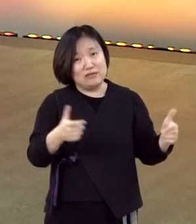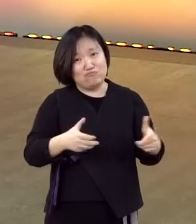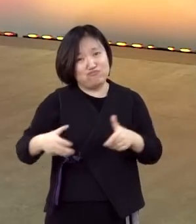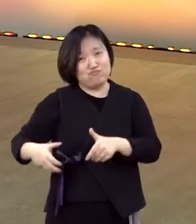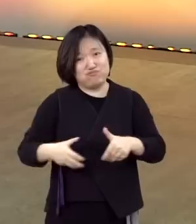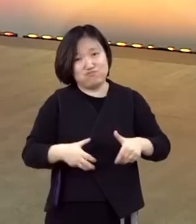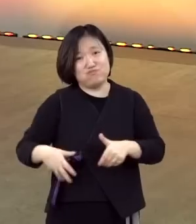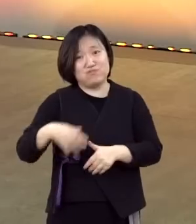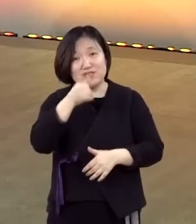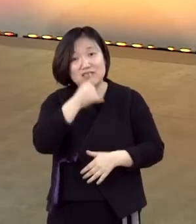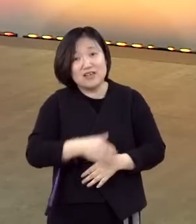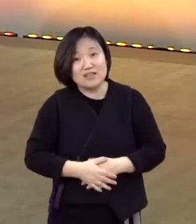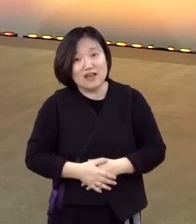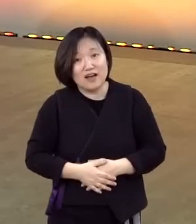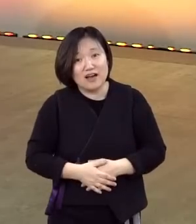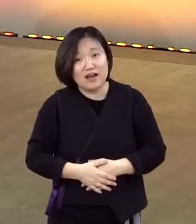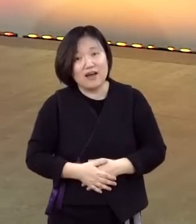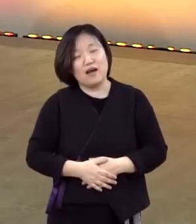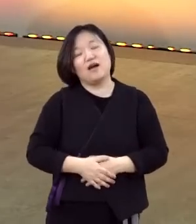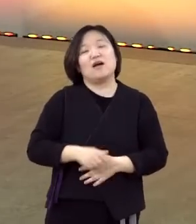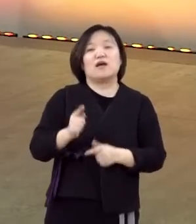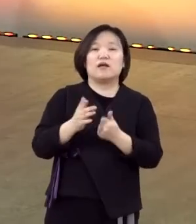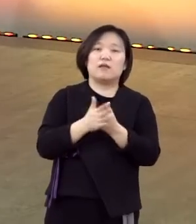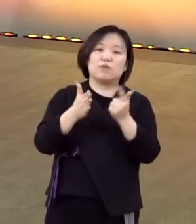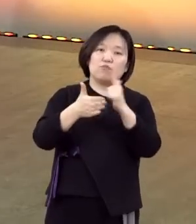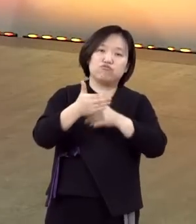부처님만을믿고기도하기로결심하고